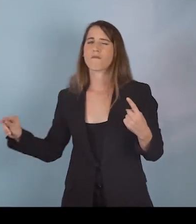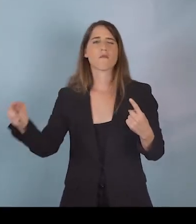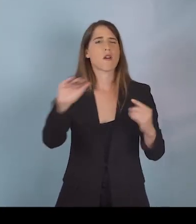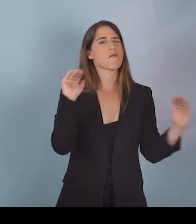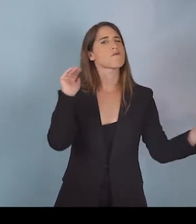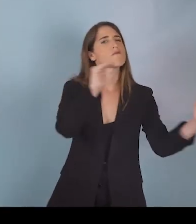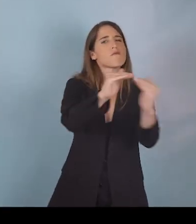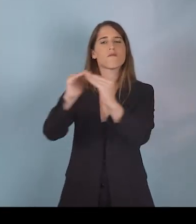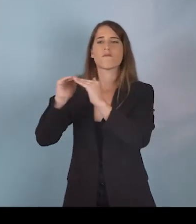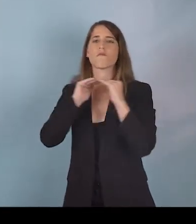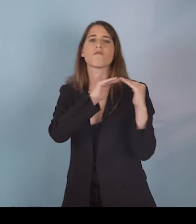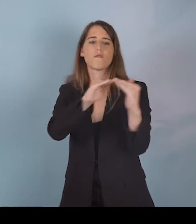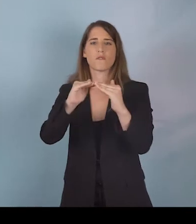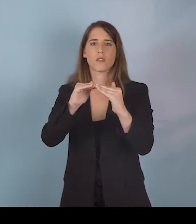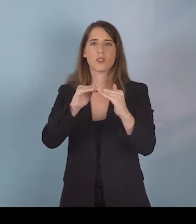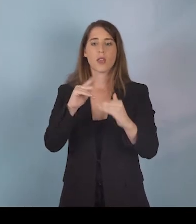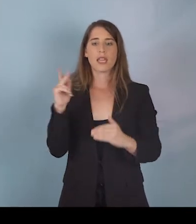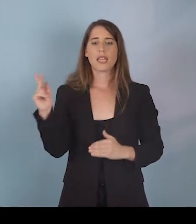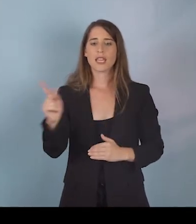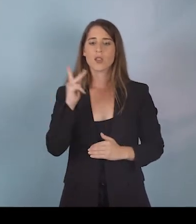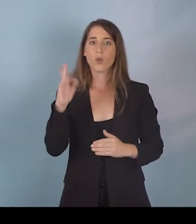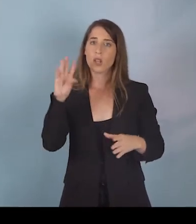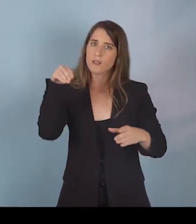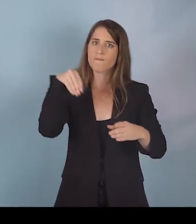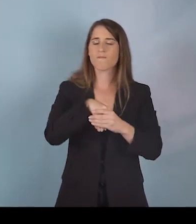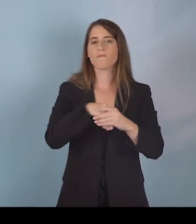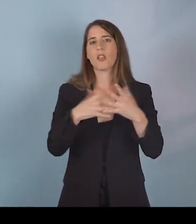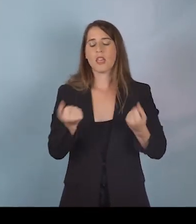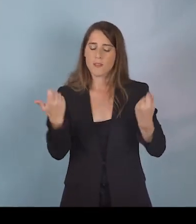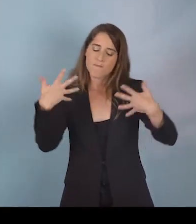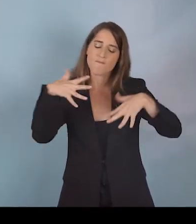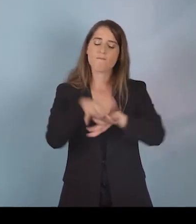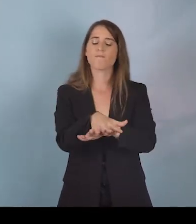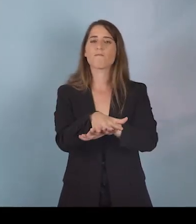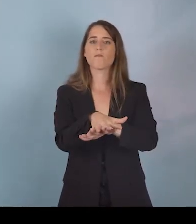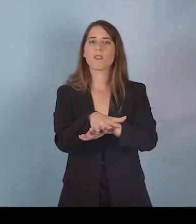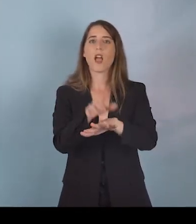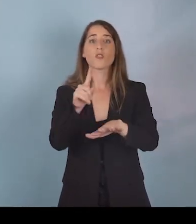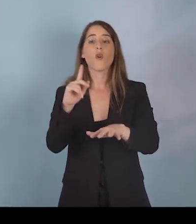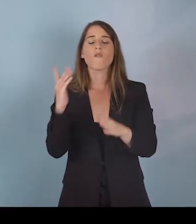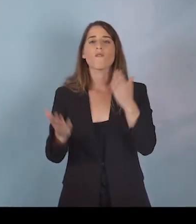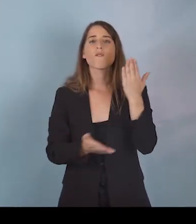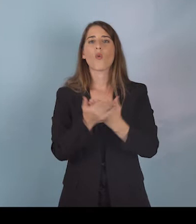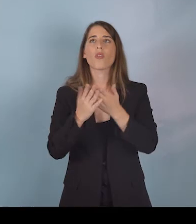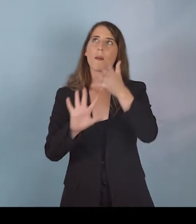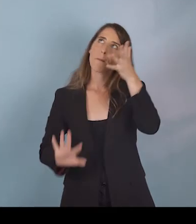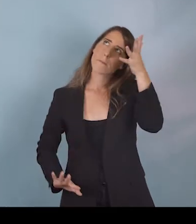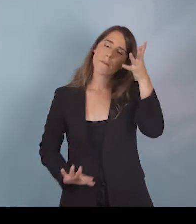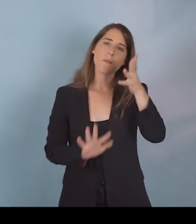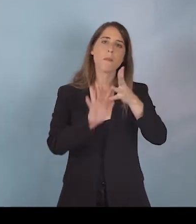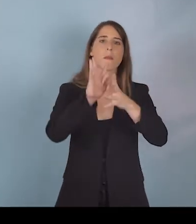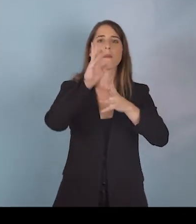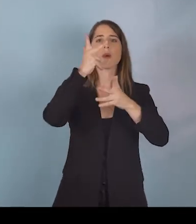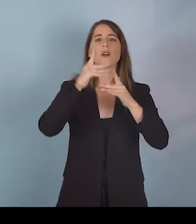είμαστε διαφορετικοί, αλλά είμαστε ίσοι όλοι και πρέπει να είμαστε μια συμπεριληπτική κοινωνία, που αυτό θα τη βοηθήσει να